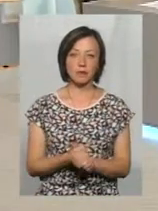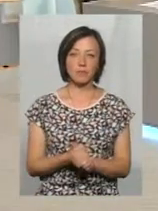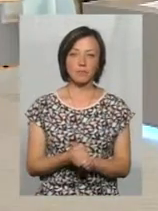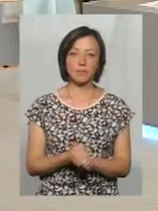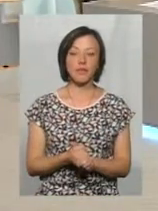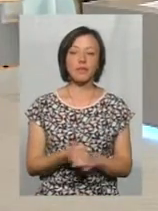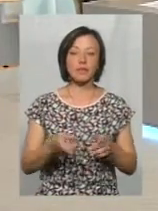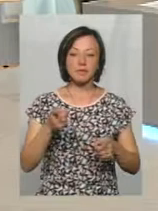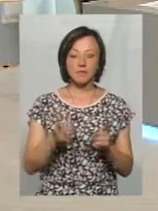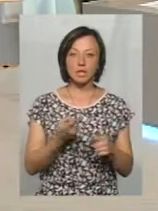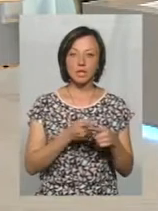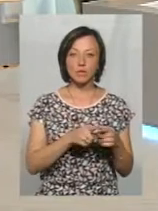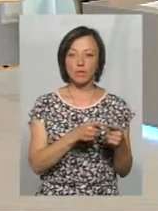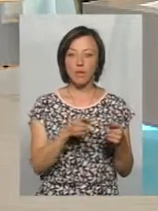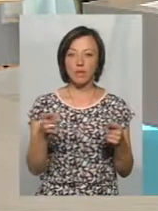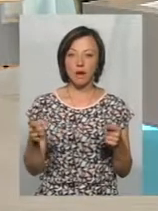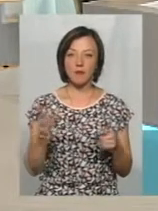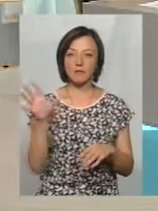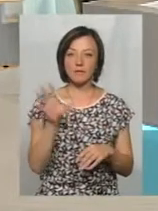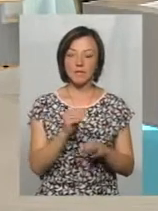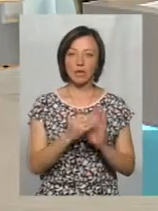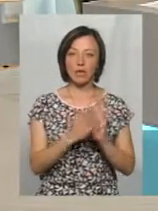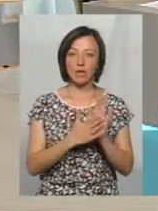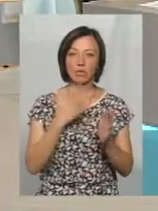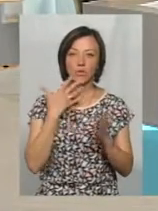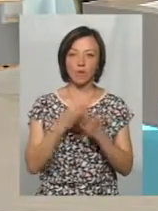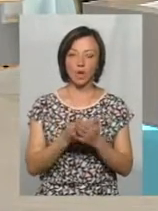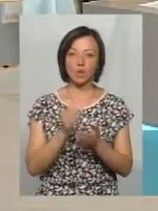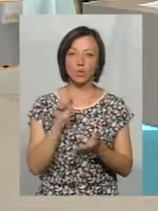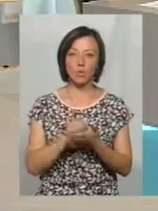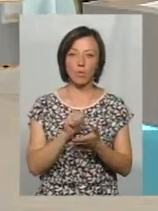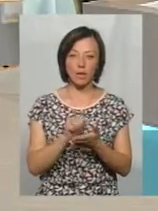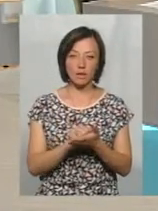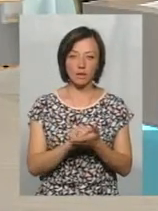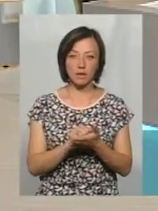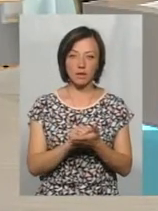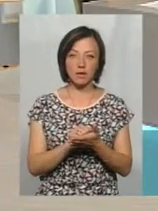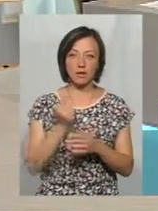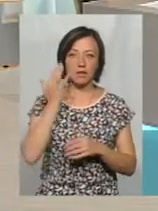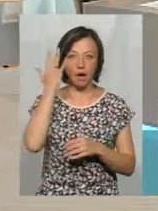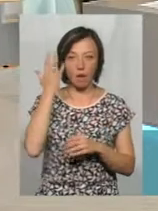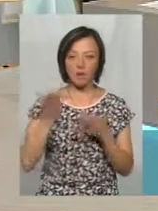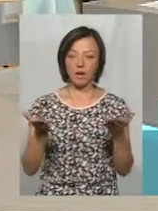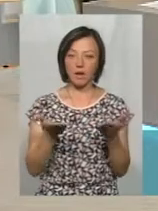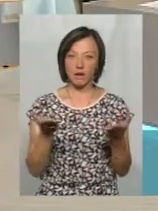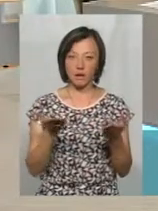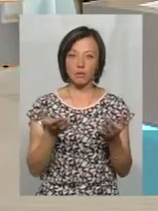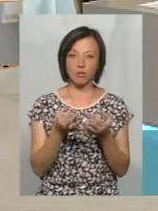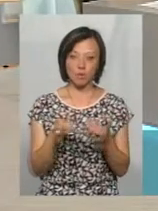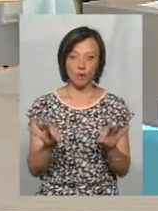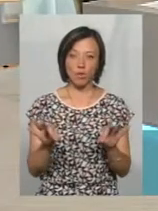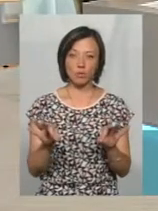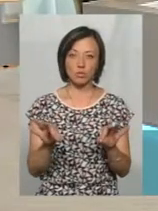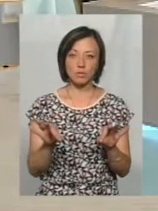І, звісно, на цьому етапі всі декларують в своїх установчих документах наміри, які, скажімо так, допускаються.